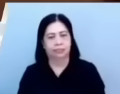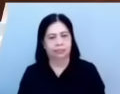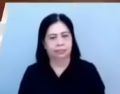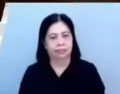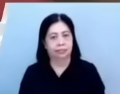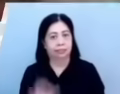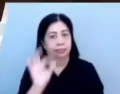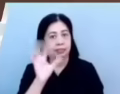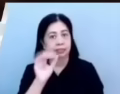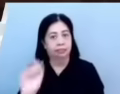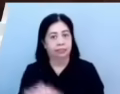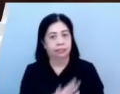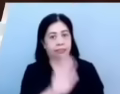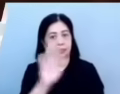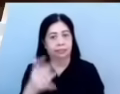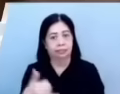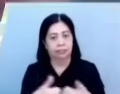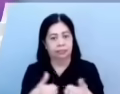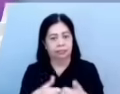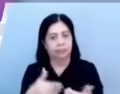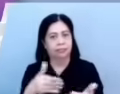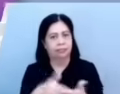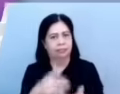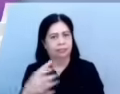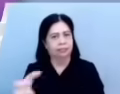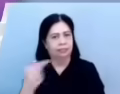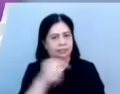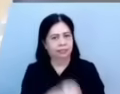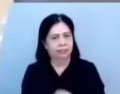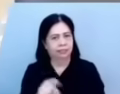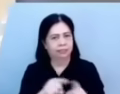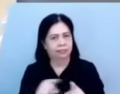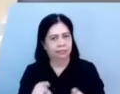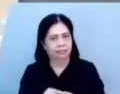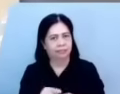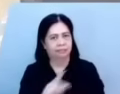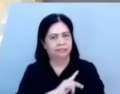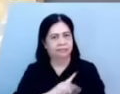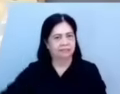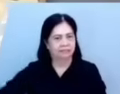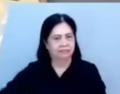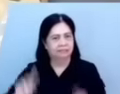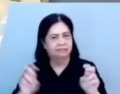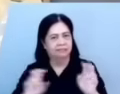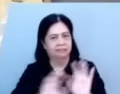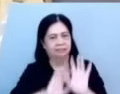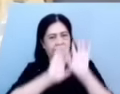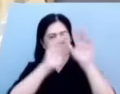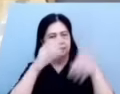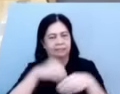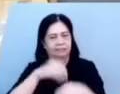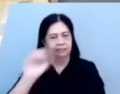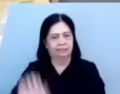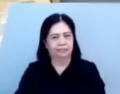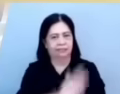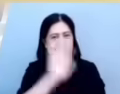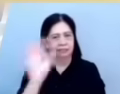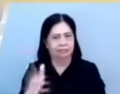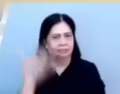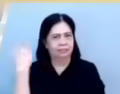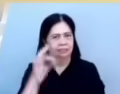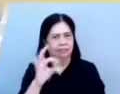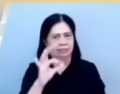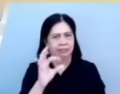Asian Games, hinirang ulit ang Gilas bilang mga hari ng basketball sa Asia. Koronang 1962 pa